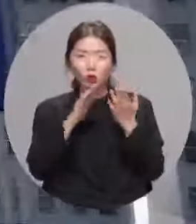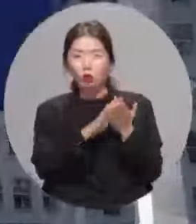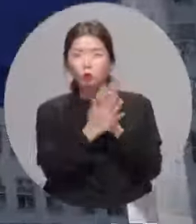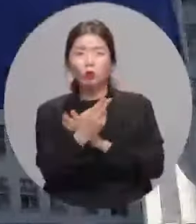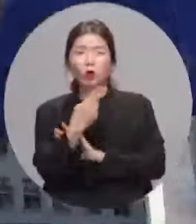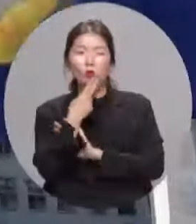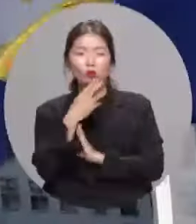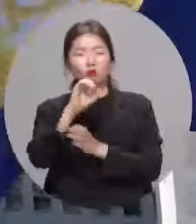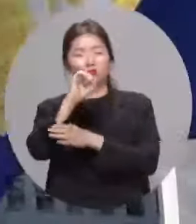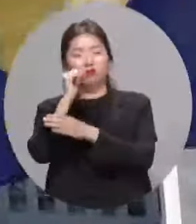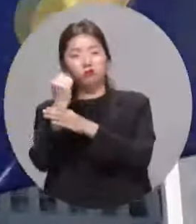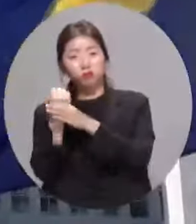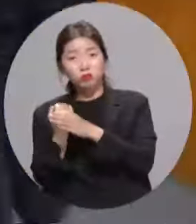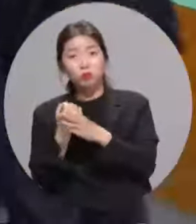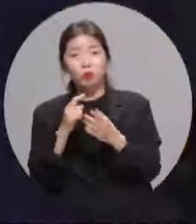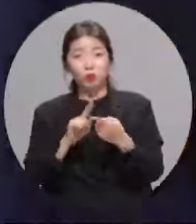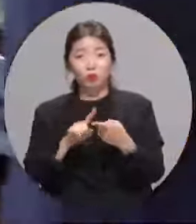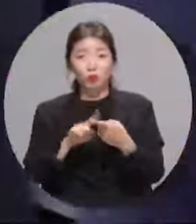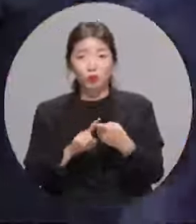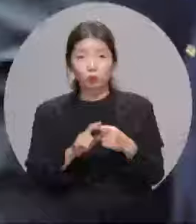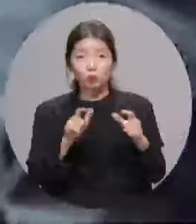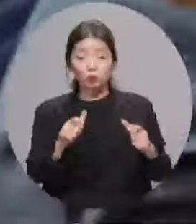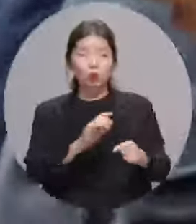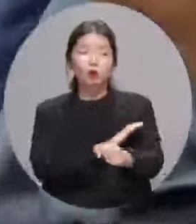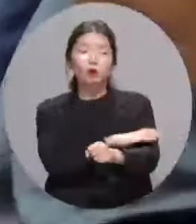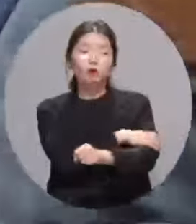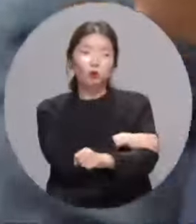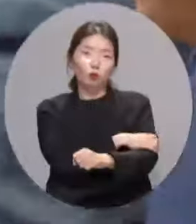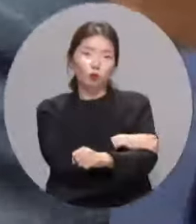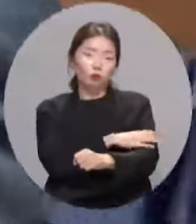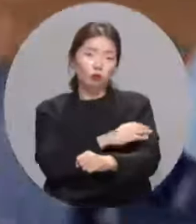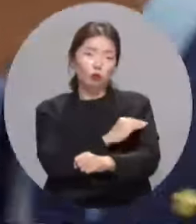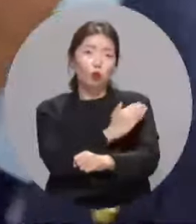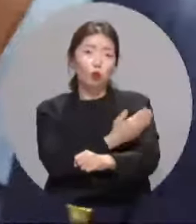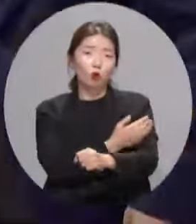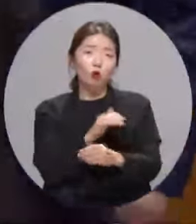없이 늙어가야만 하는지 도내 유권자들은